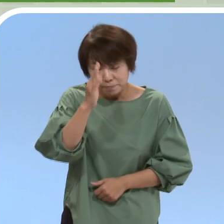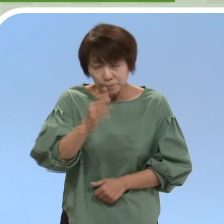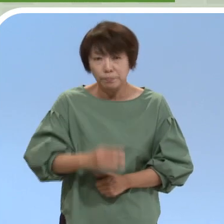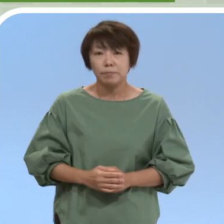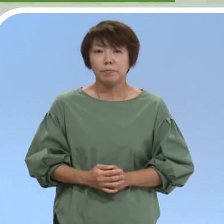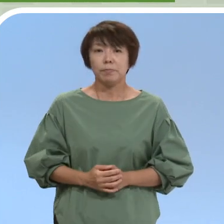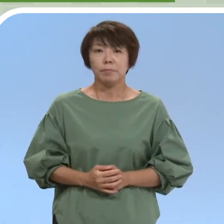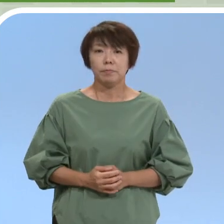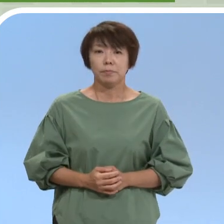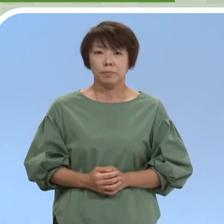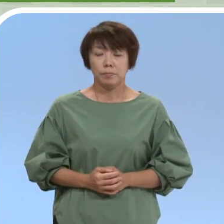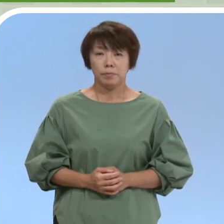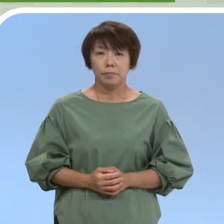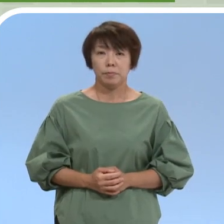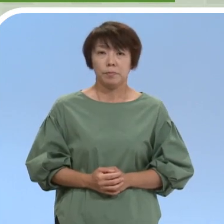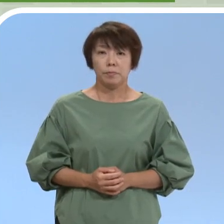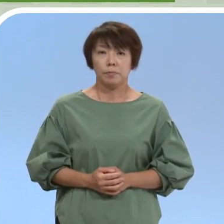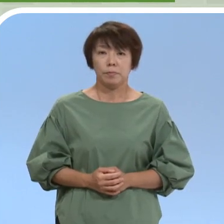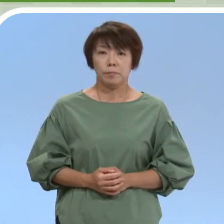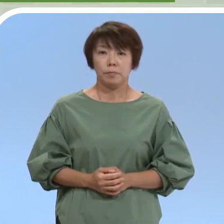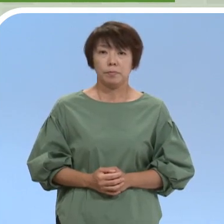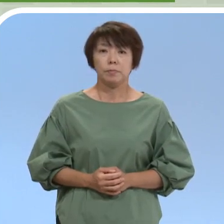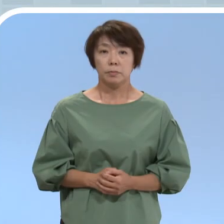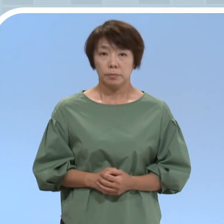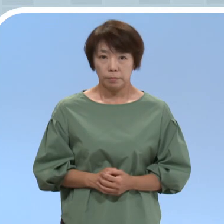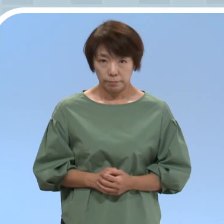展で検索してください。